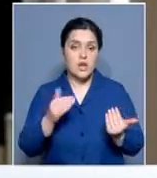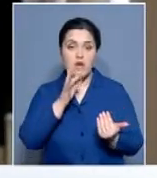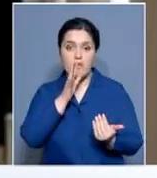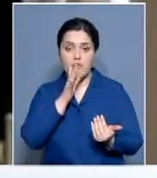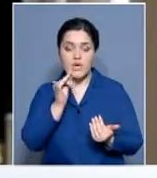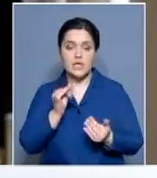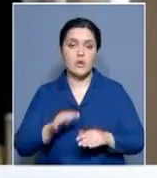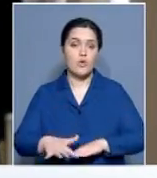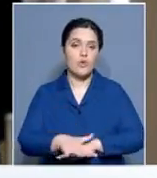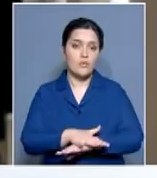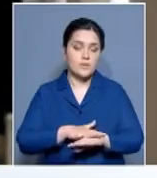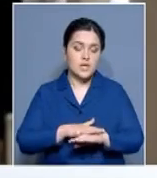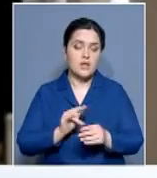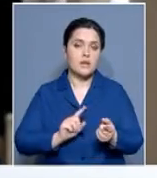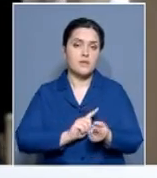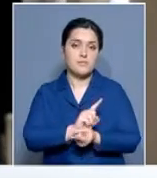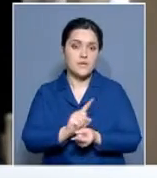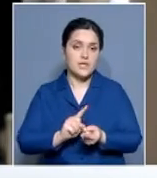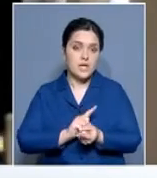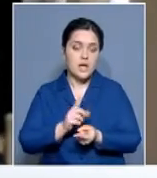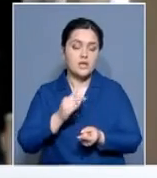внутри общества, много вызовов